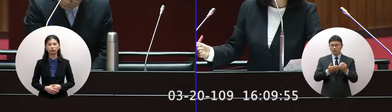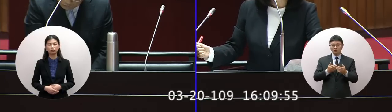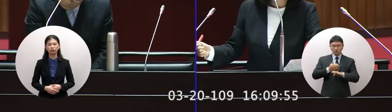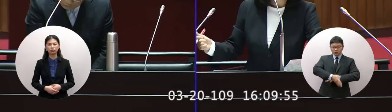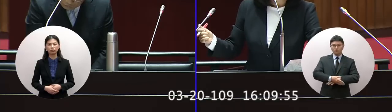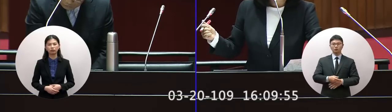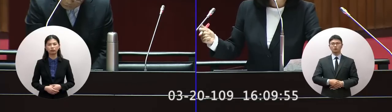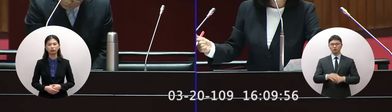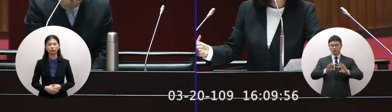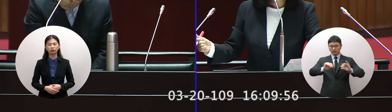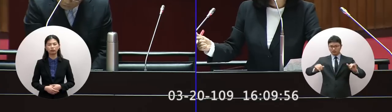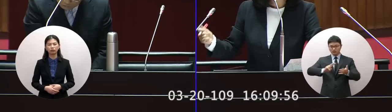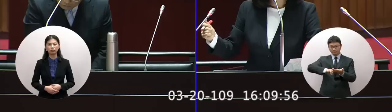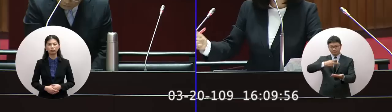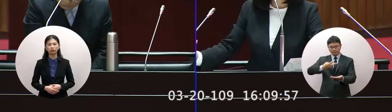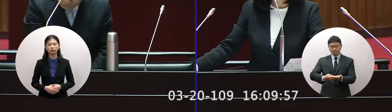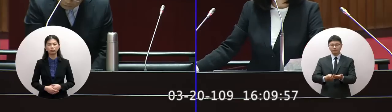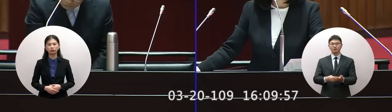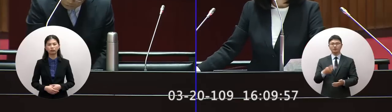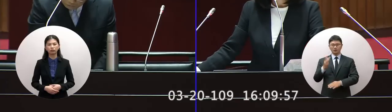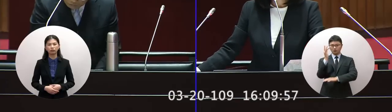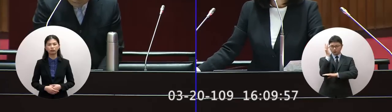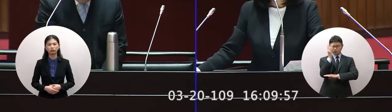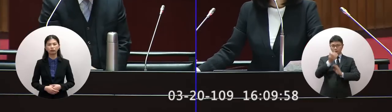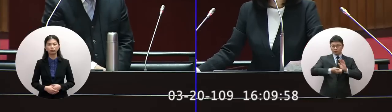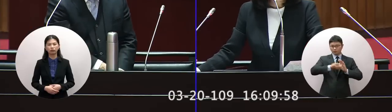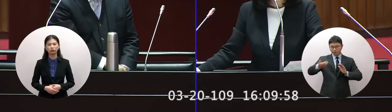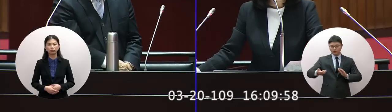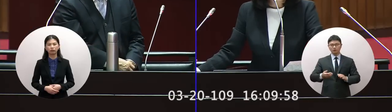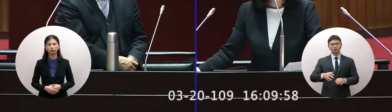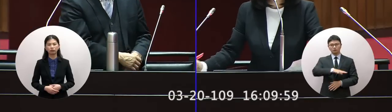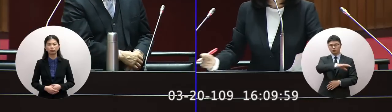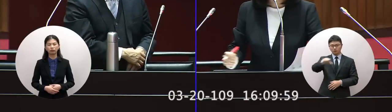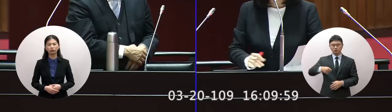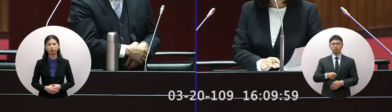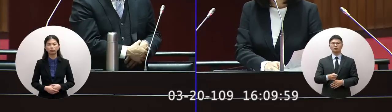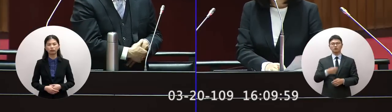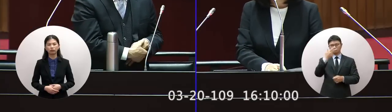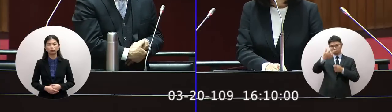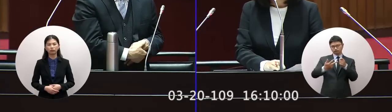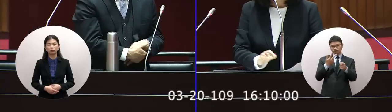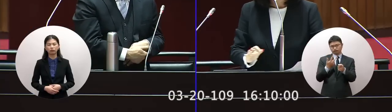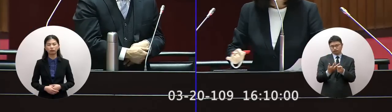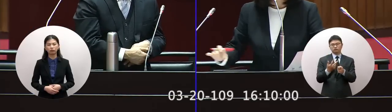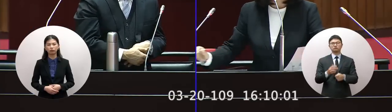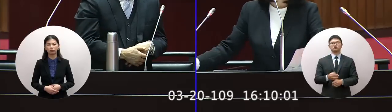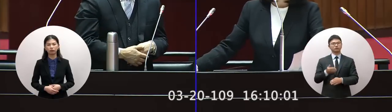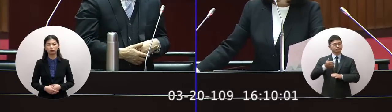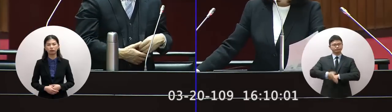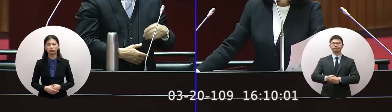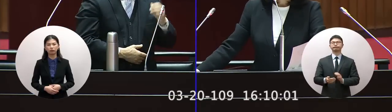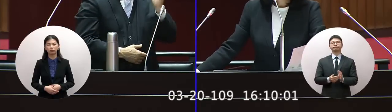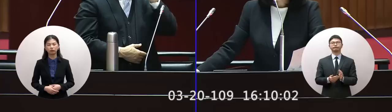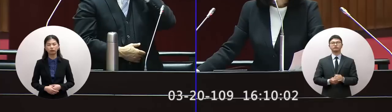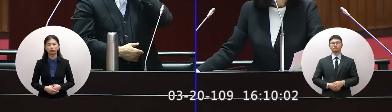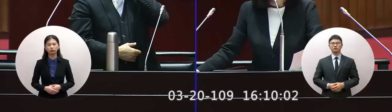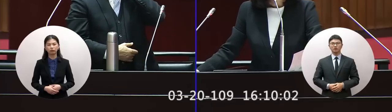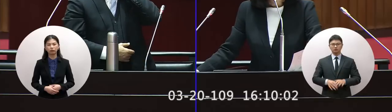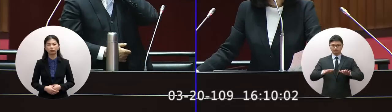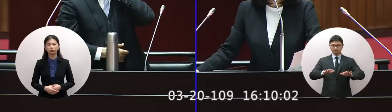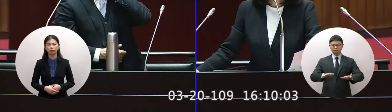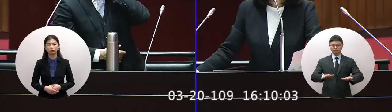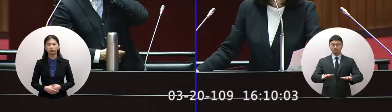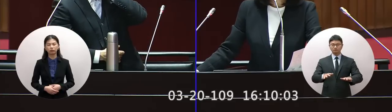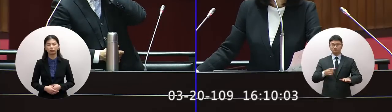变更地目，承诺移植树木，总共用了7年的时间通过了。而现